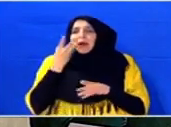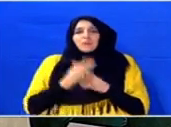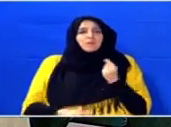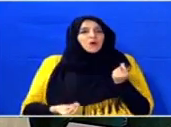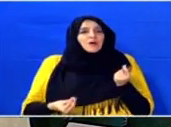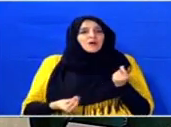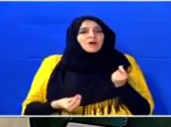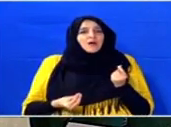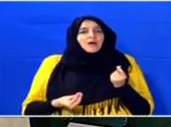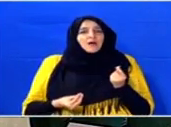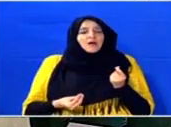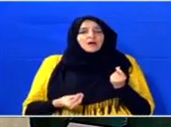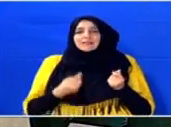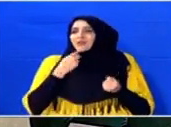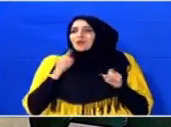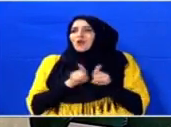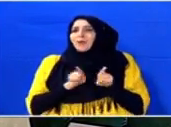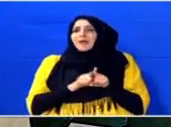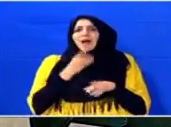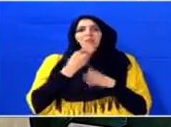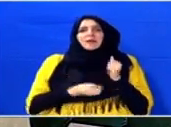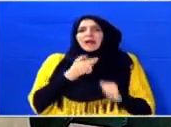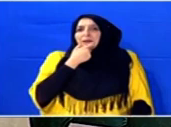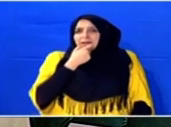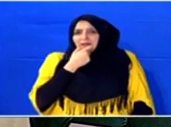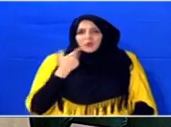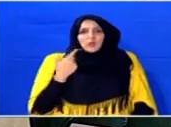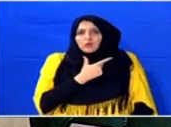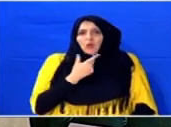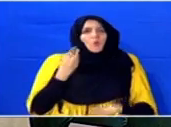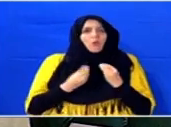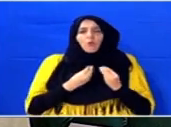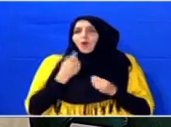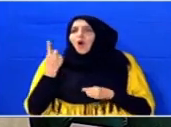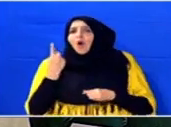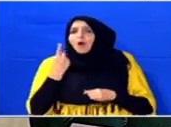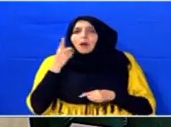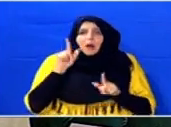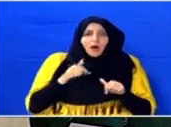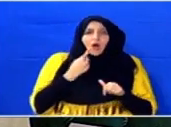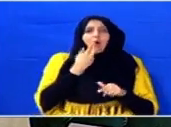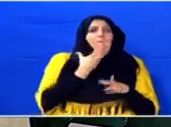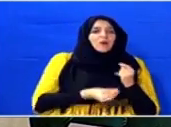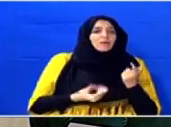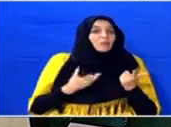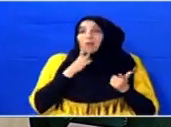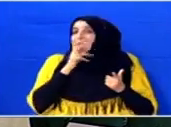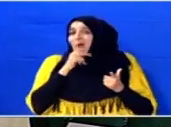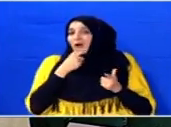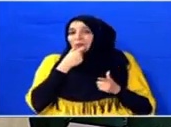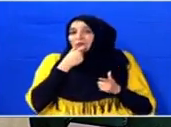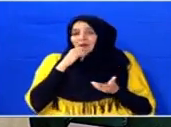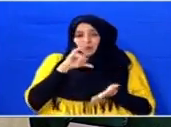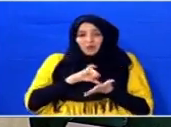الحكمان او يتغيب احدهما ولا يتحقق التحكم